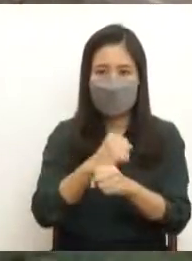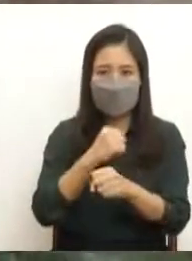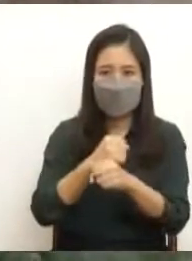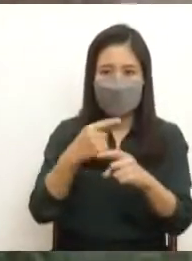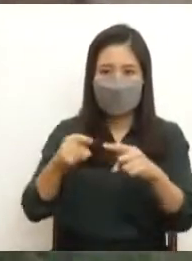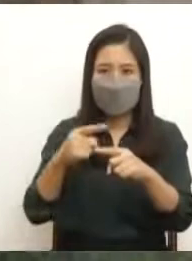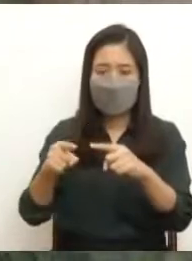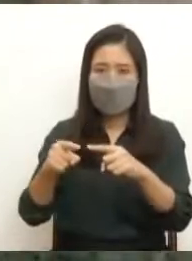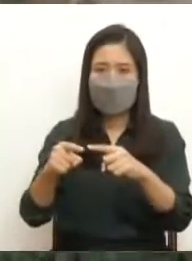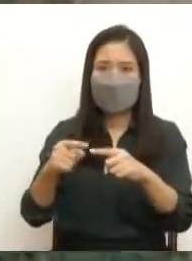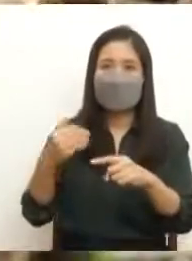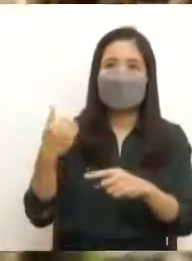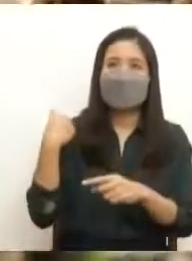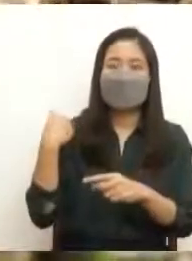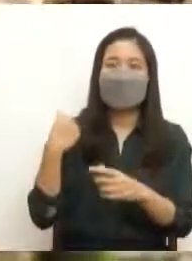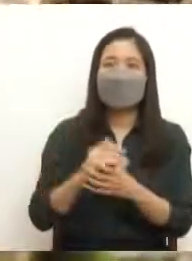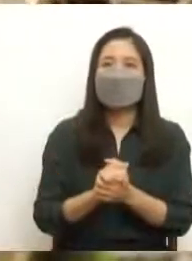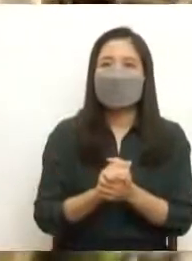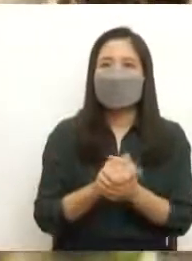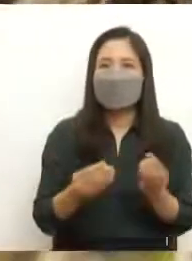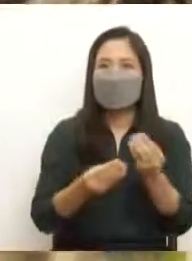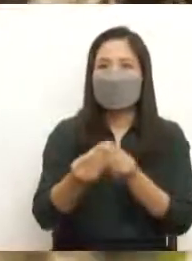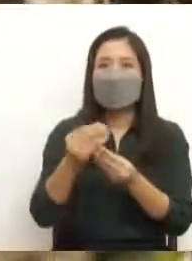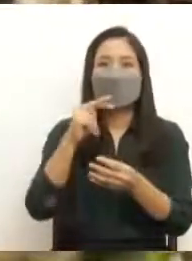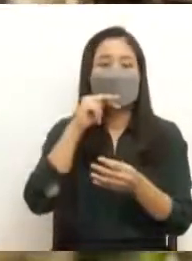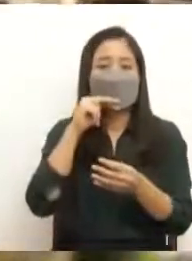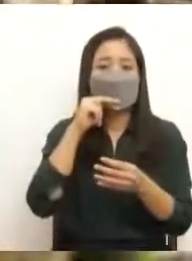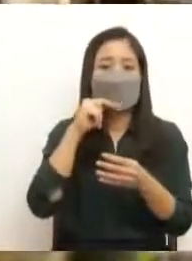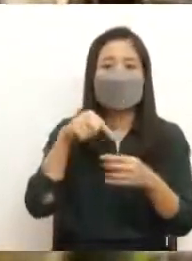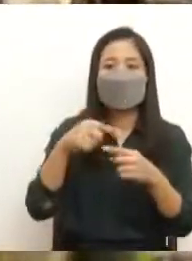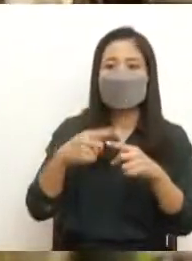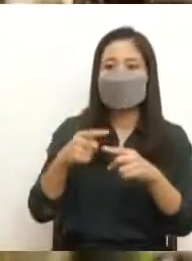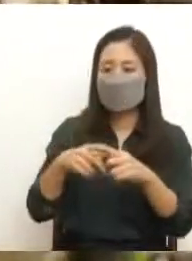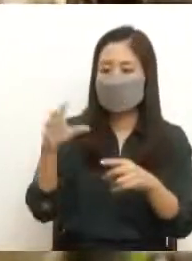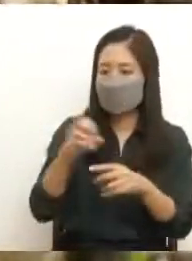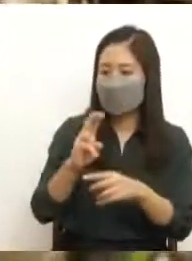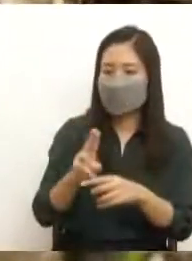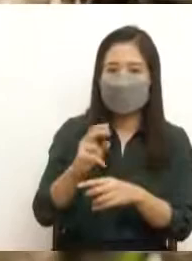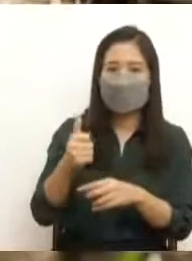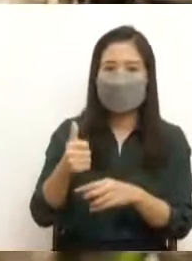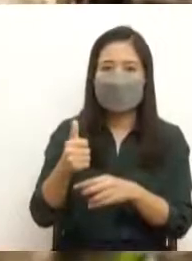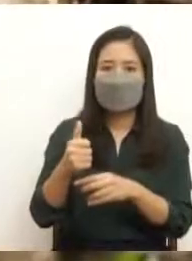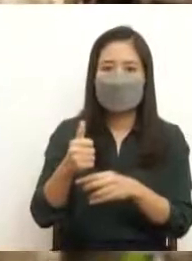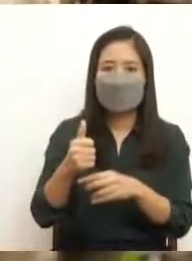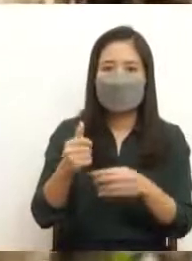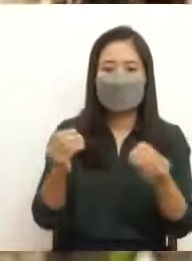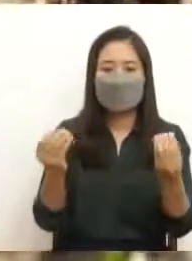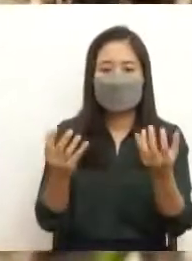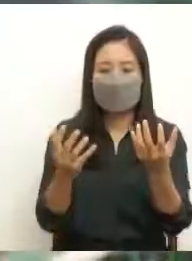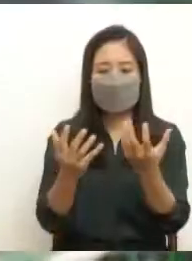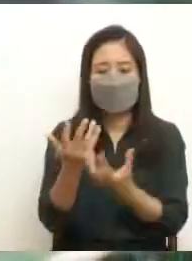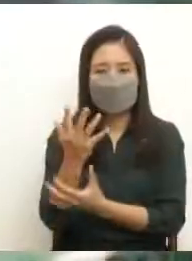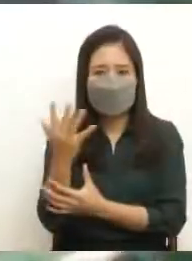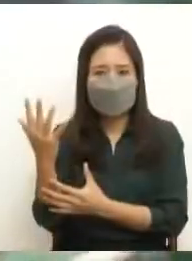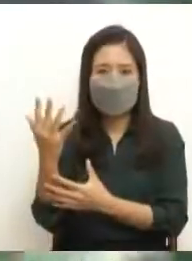ขุดคลองไส้ไก่นะครับเพื่อให้น้ำระบายนะครับสู่พืชผักนะครับการ คลุมดินโดยใช้ฟางนะครับฐานที่สองอัน